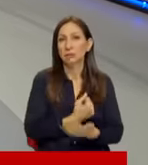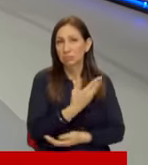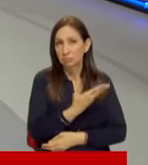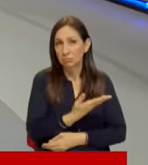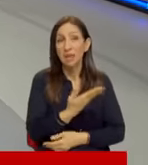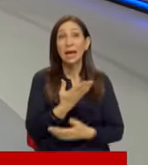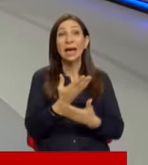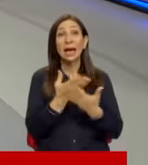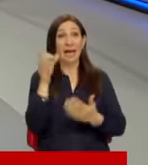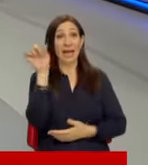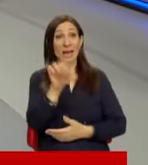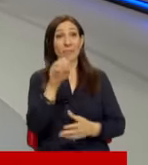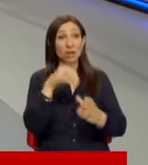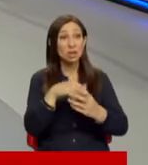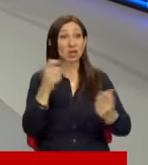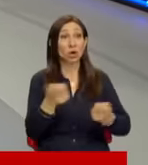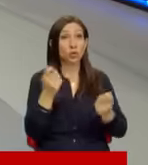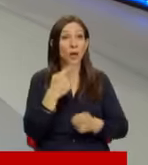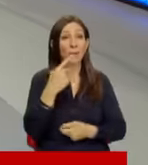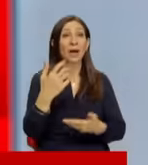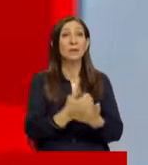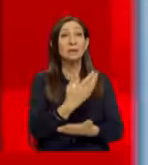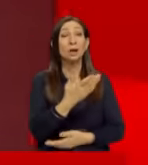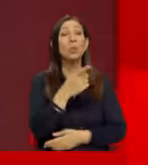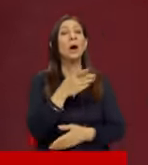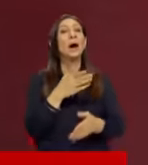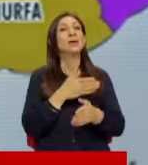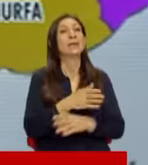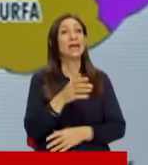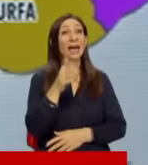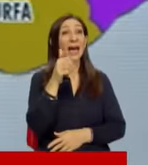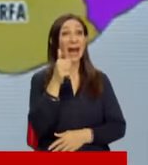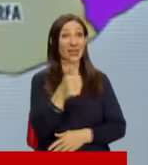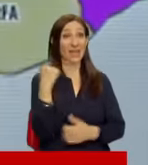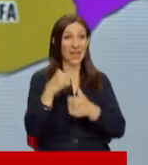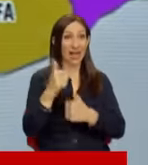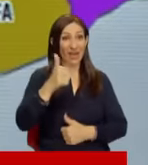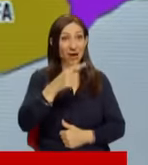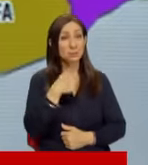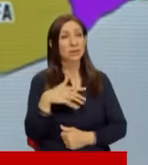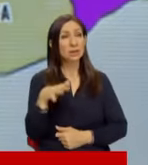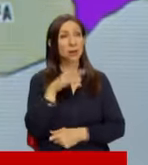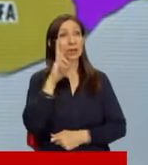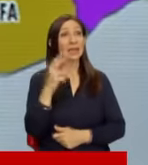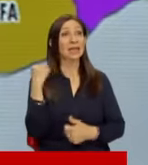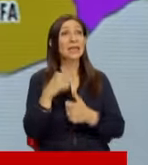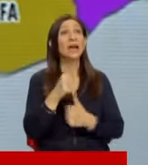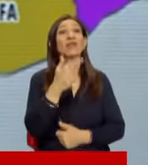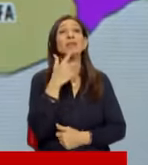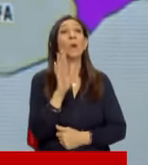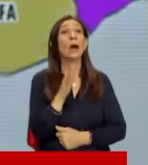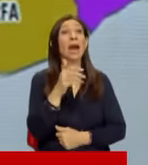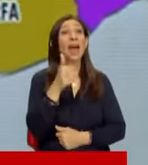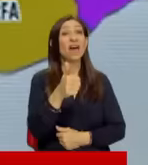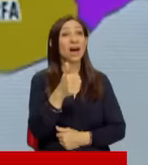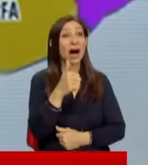için değil de kaybettirmek için yarıştılar denilirken işte kazandı. Bu aslında Refah Partisi'nde ben sahada gördüğüm yeniden Refah demiyorlar. Yani